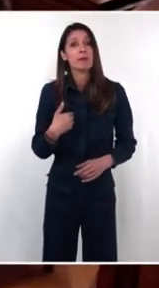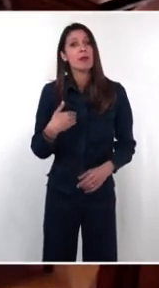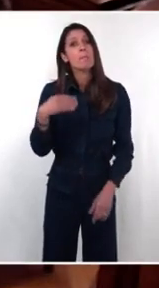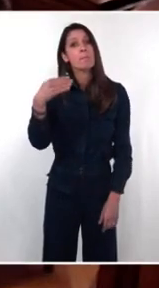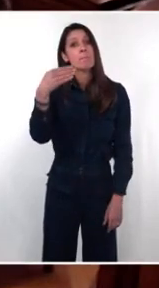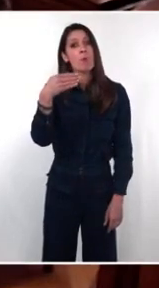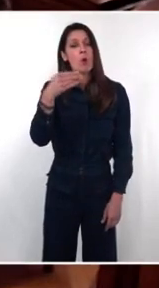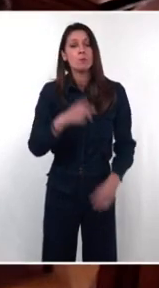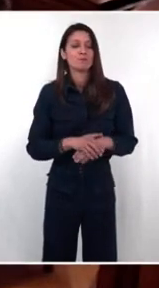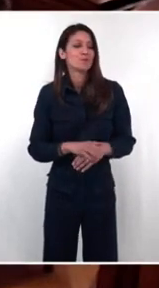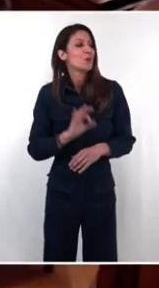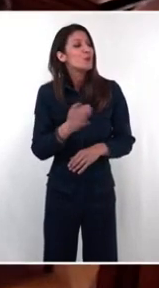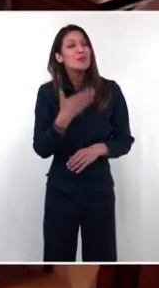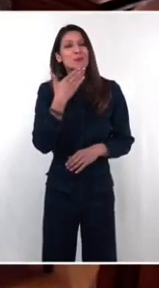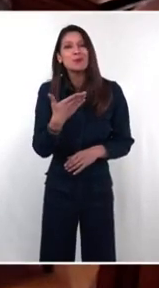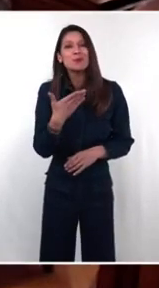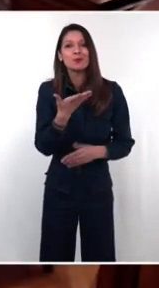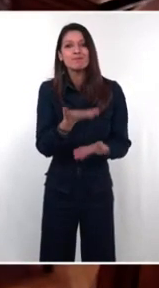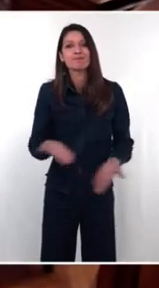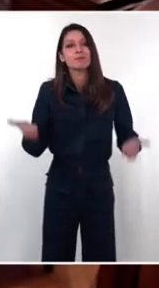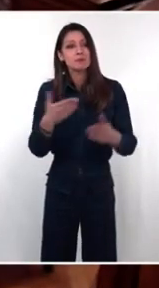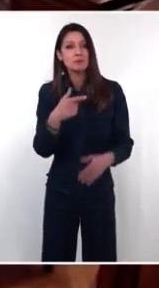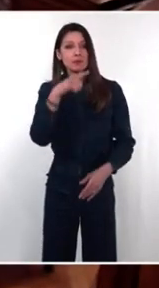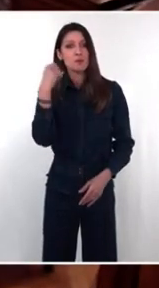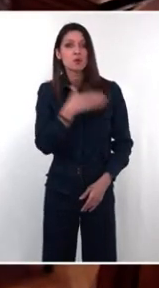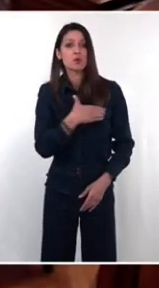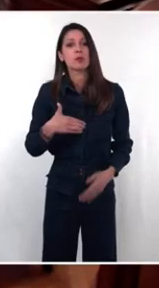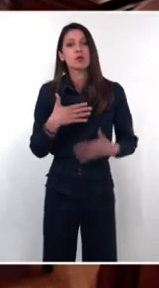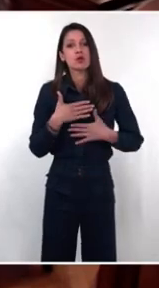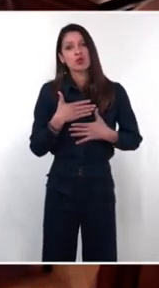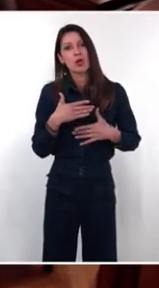Merci, bonjour à toutes et à tous, monsieur le maire, chers collègues.